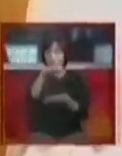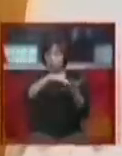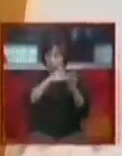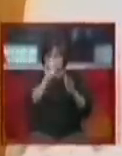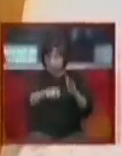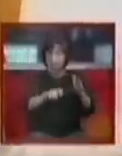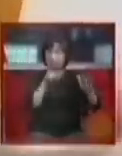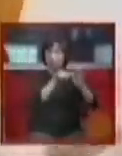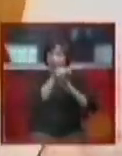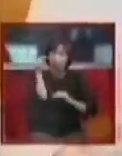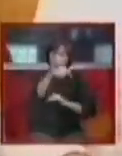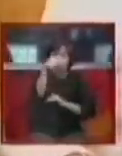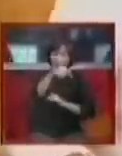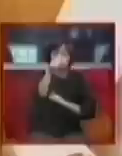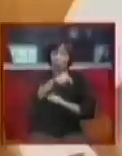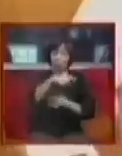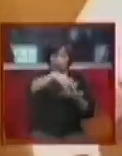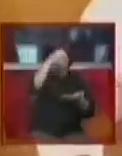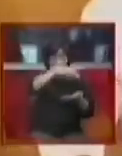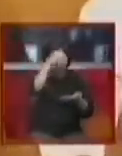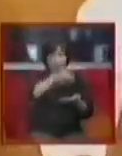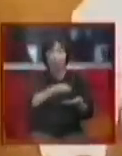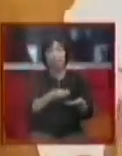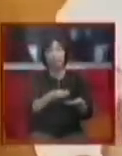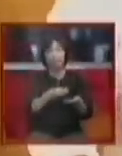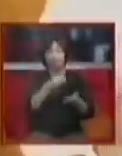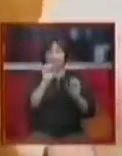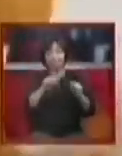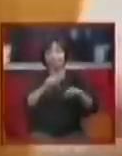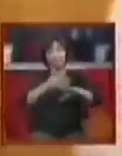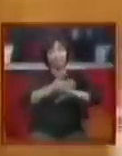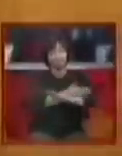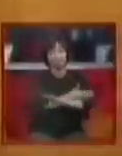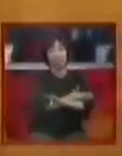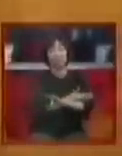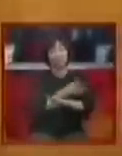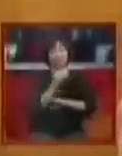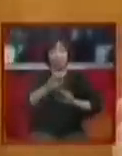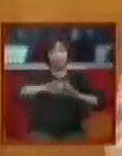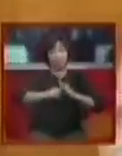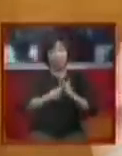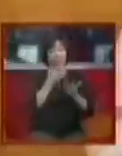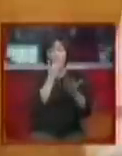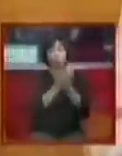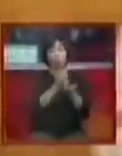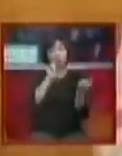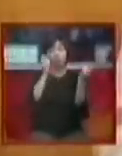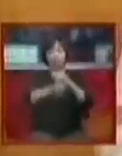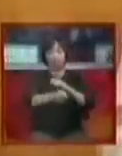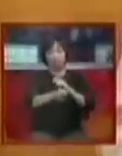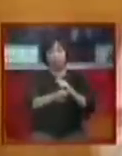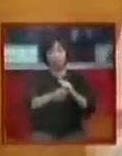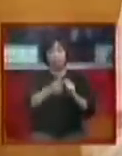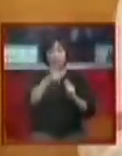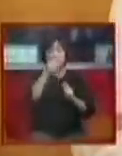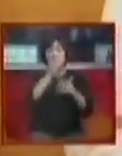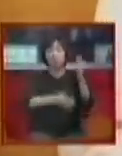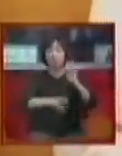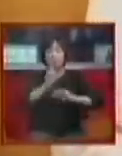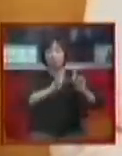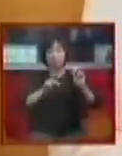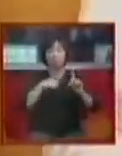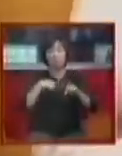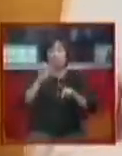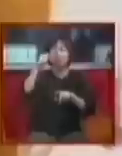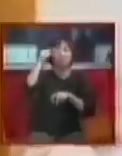ninyo. Nang maupo tayo at masimulan ang makabuluhang reforma, minaliit ng ilan ang pagpapakitang gilas ng